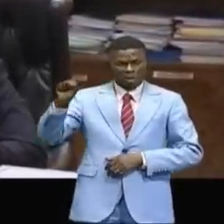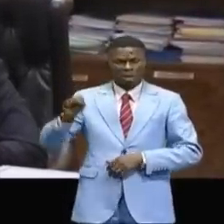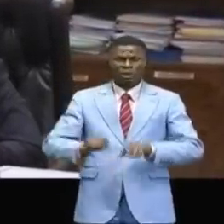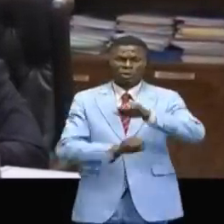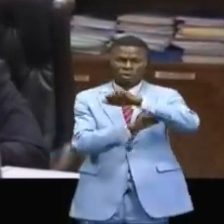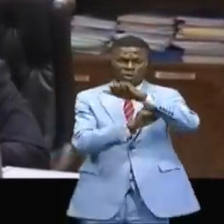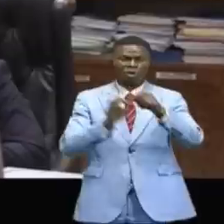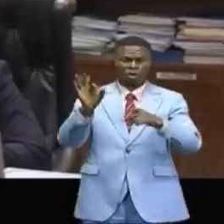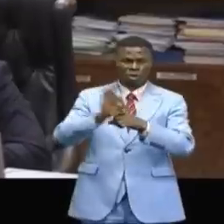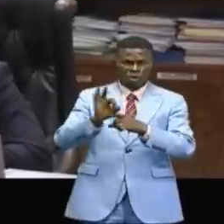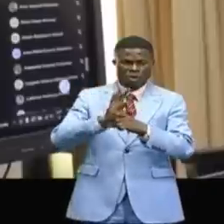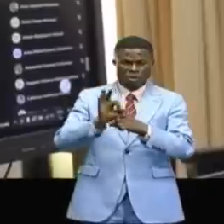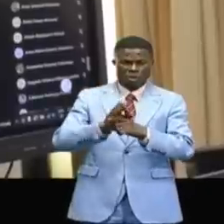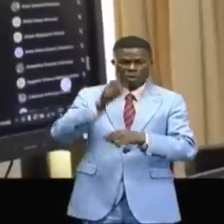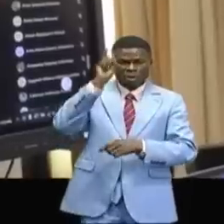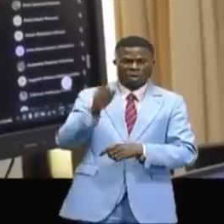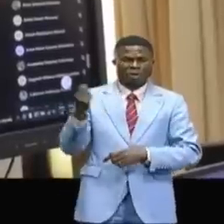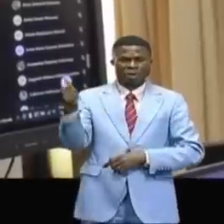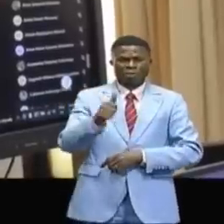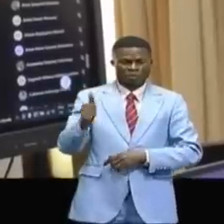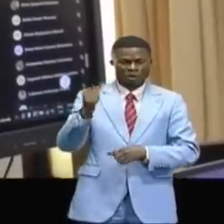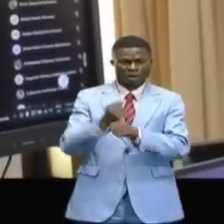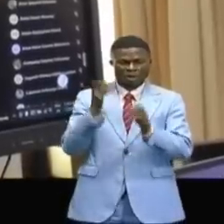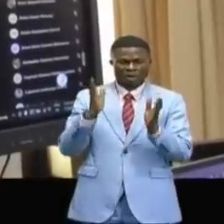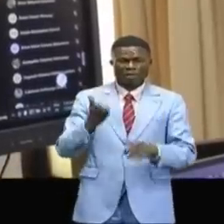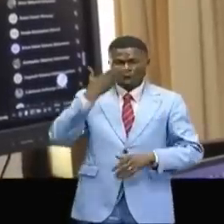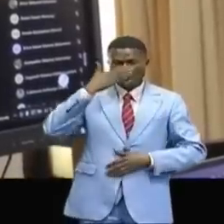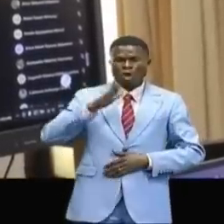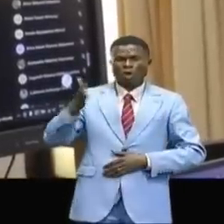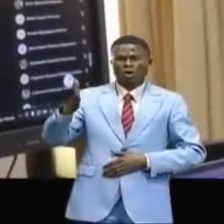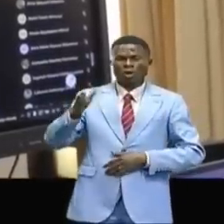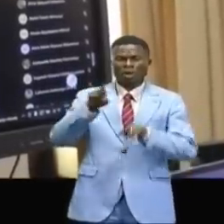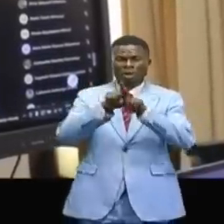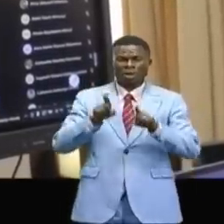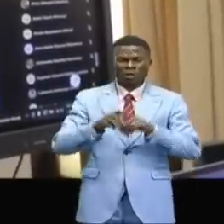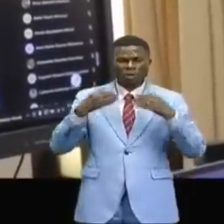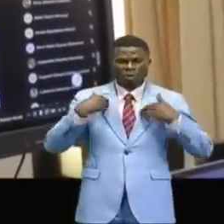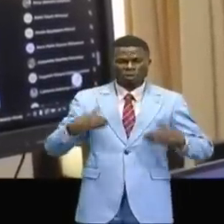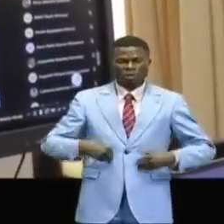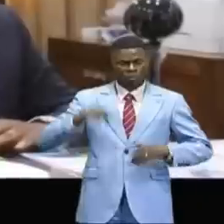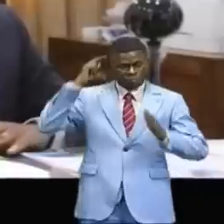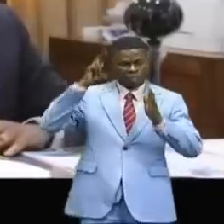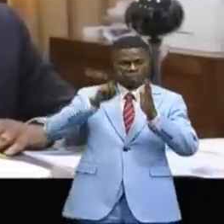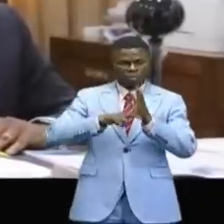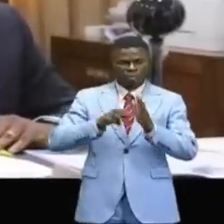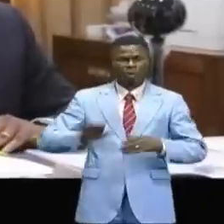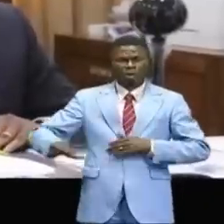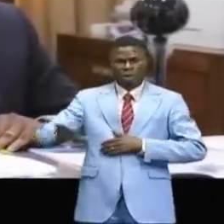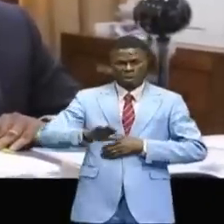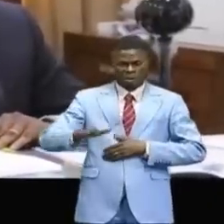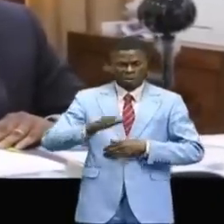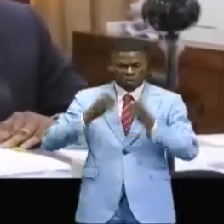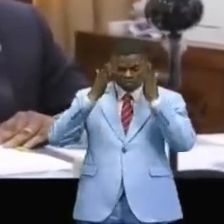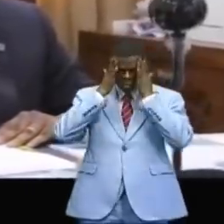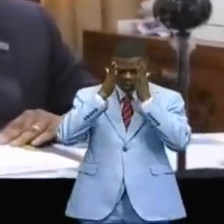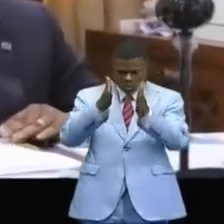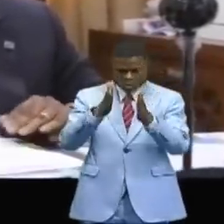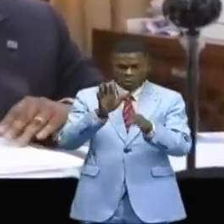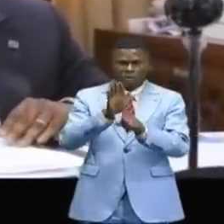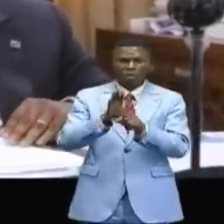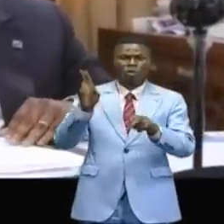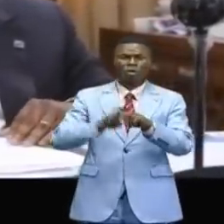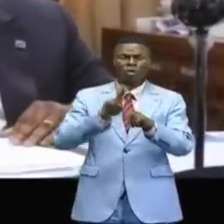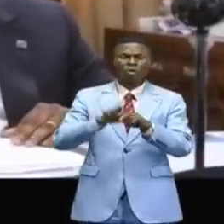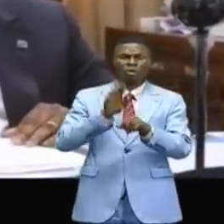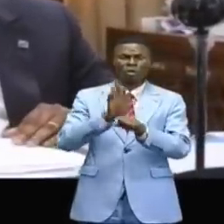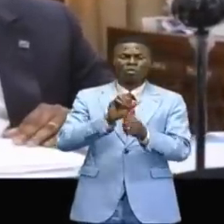la formation de 121 professionnels de la santé. Il a rappelé que le gouvernement de la République suit avec attention la mise en œuvre des